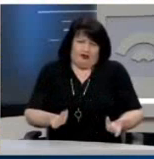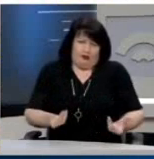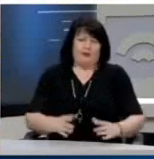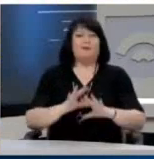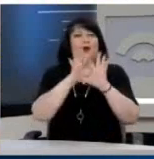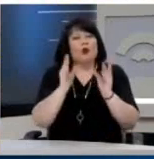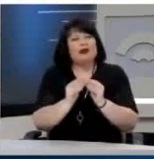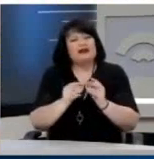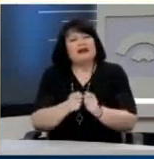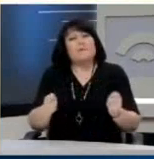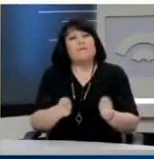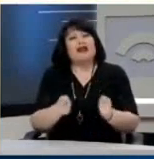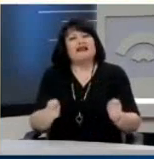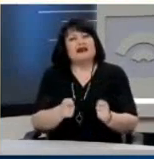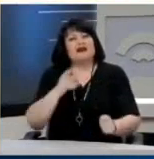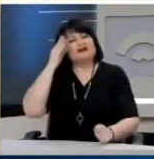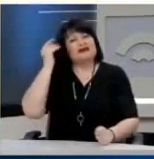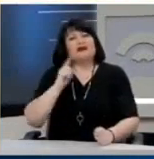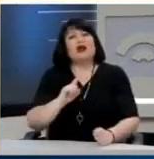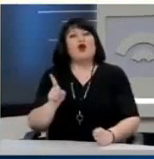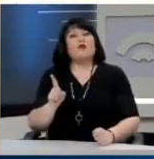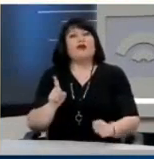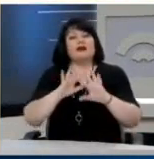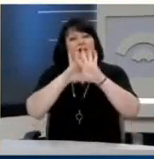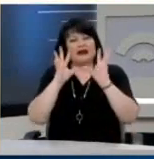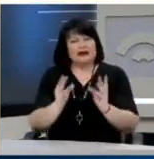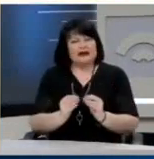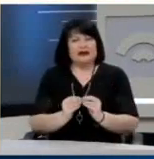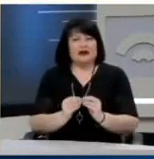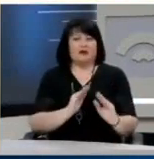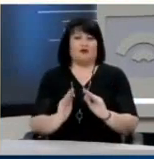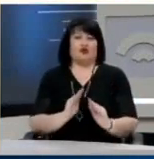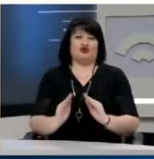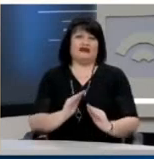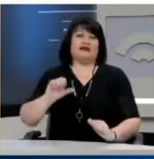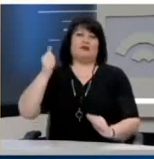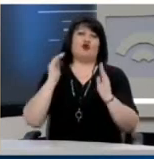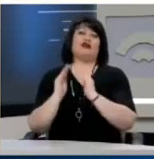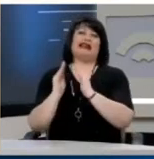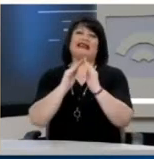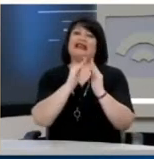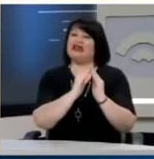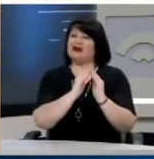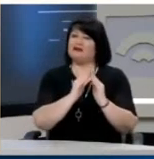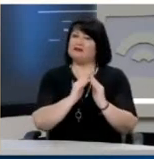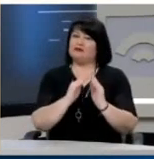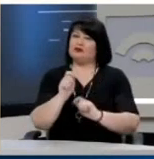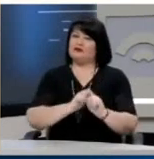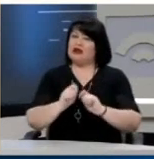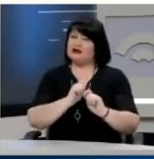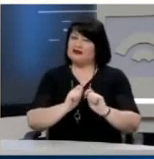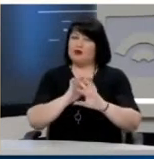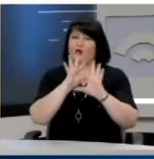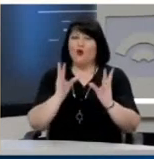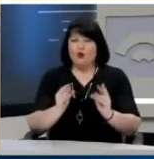Όλα αυτά, και να μην ξεχάσω βεβαίως και το πλαίσιο προστασίας της πρώτης κατοικίας. Όλα